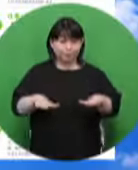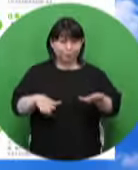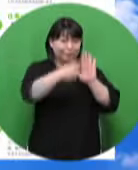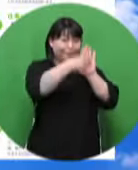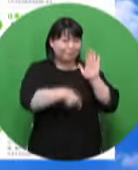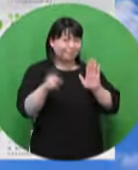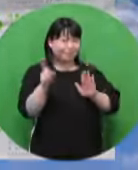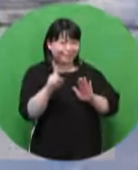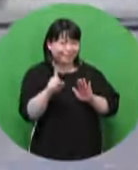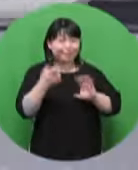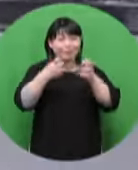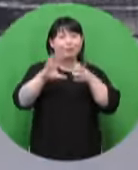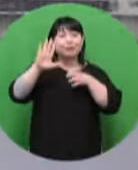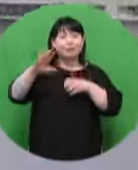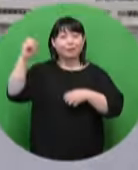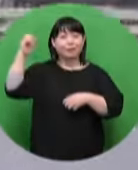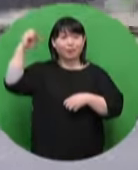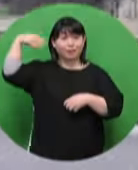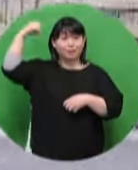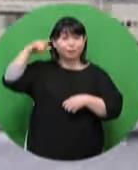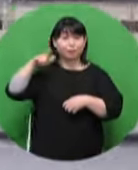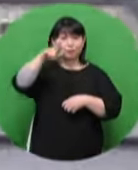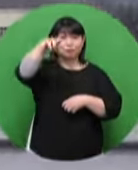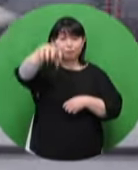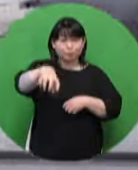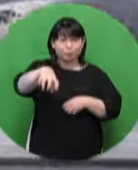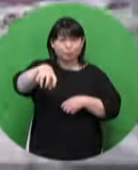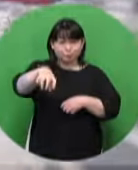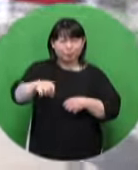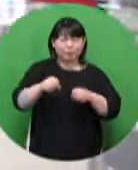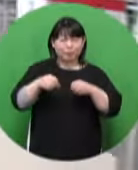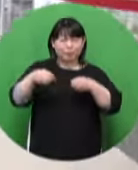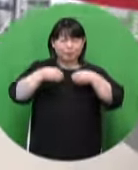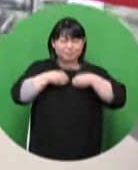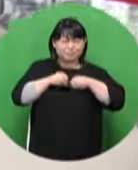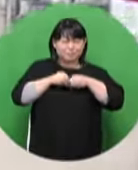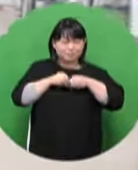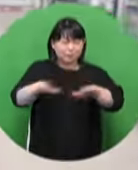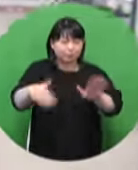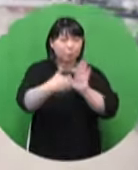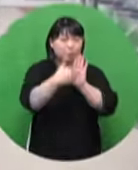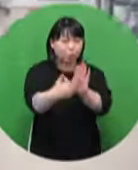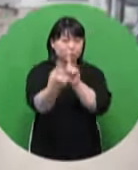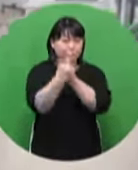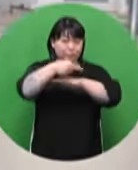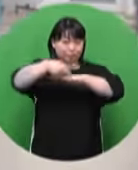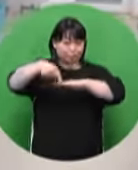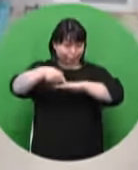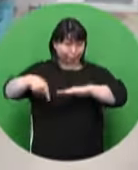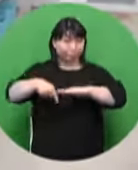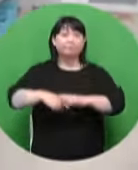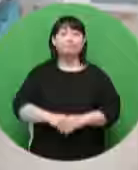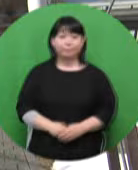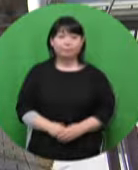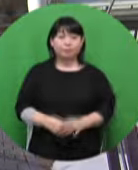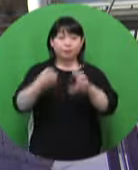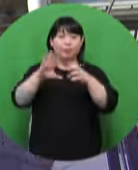今週のテーマは岩手花巻空港の感染拡大防止対策。安心してご利用いただくために